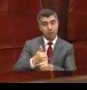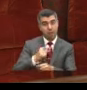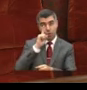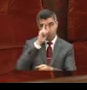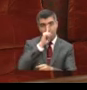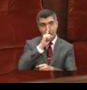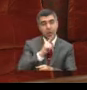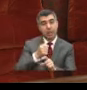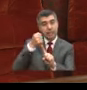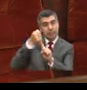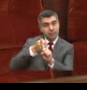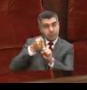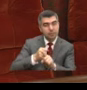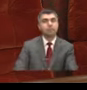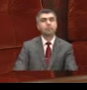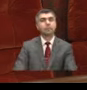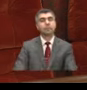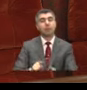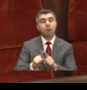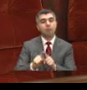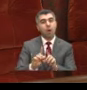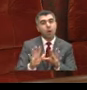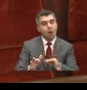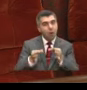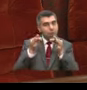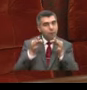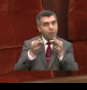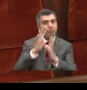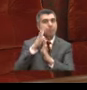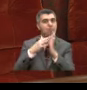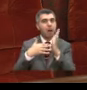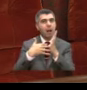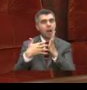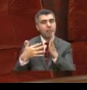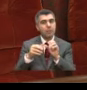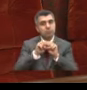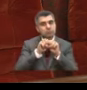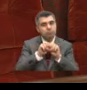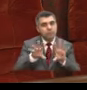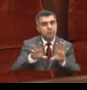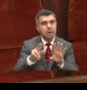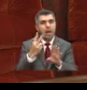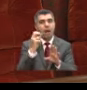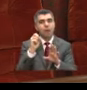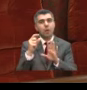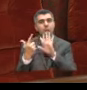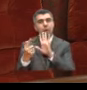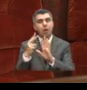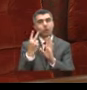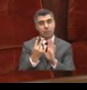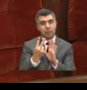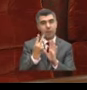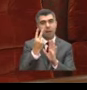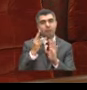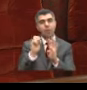على أيضا تطوير هذا البرنامج لأفق تعميمي خلال 2027-2028. اللي